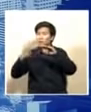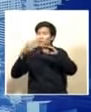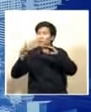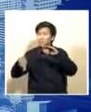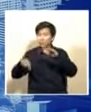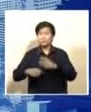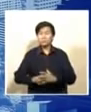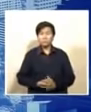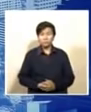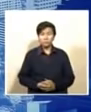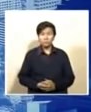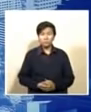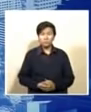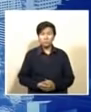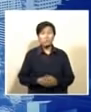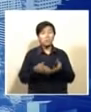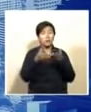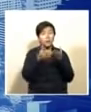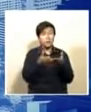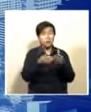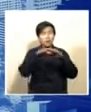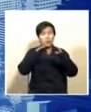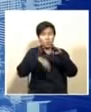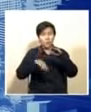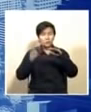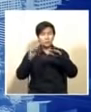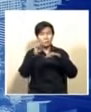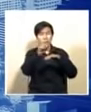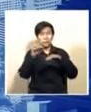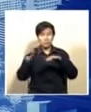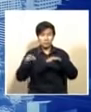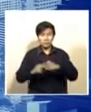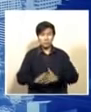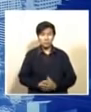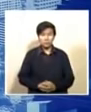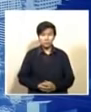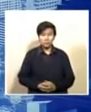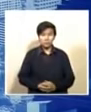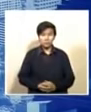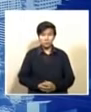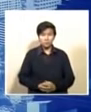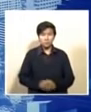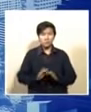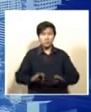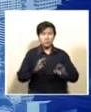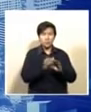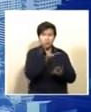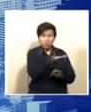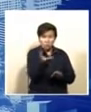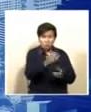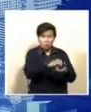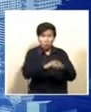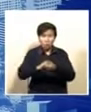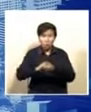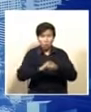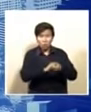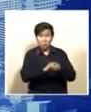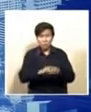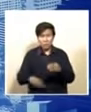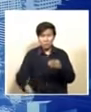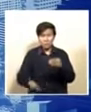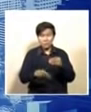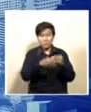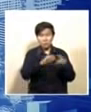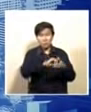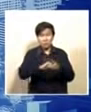าณ 90% ถึงจะได้ผลนี่เราลดลงโดยเฉลี่ยประมาณ40เศษเปอร์เซ็นต์เท่านั้นซึ่ง